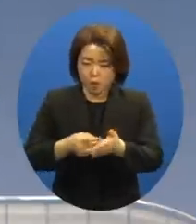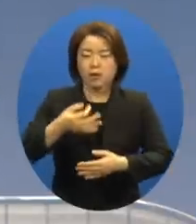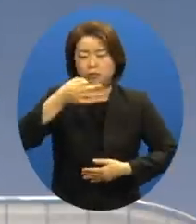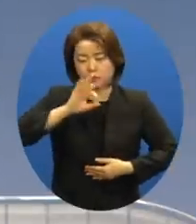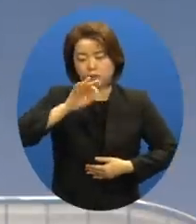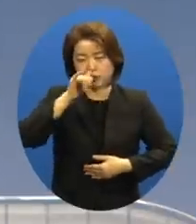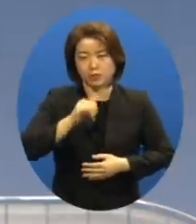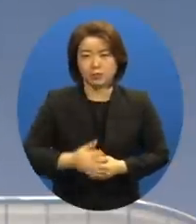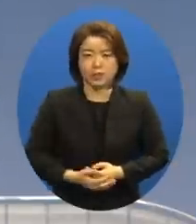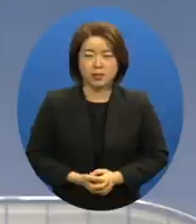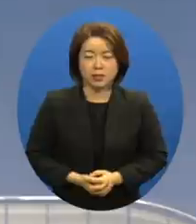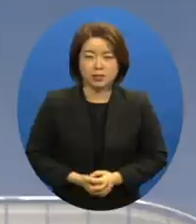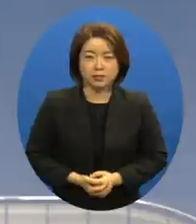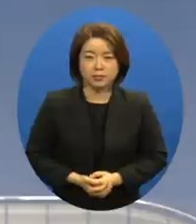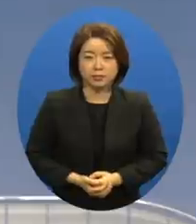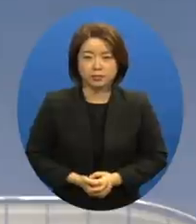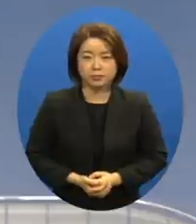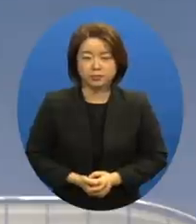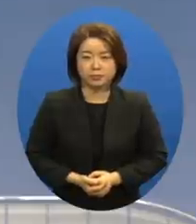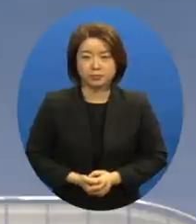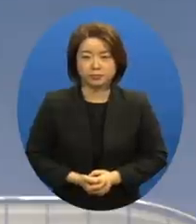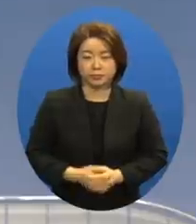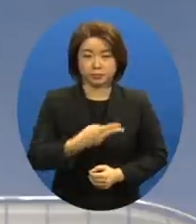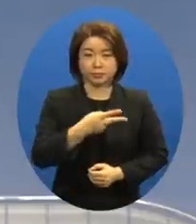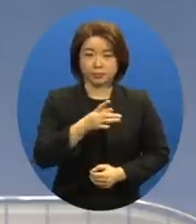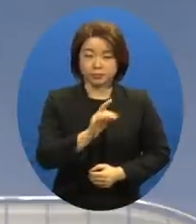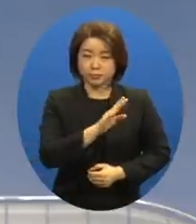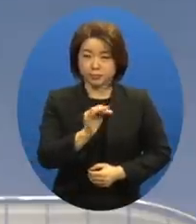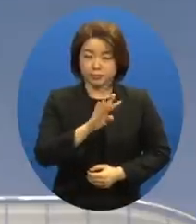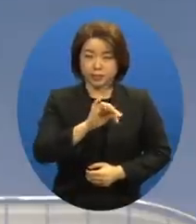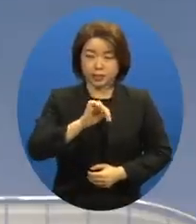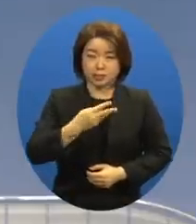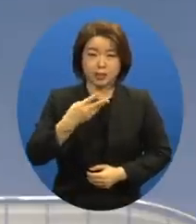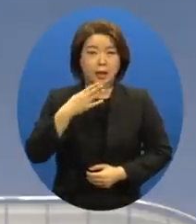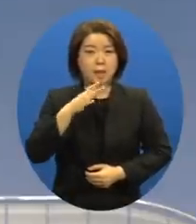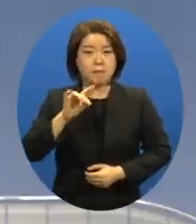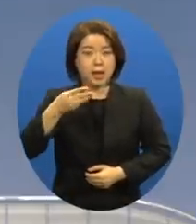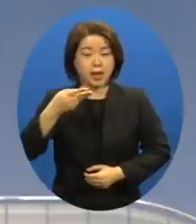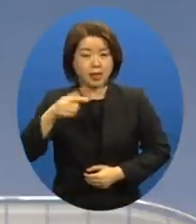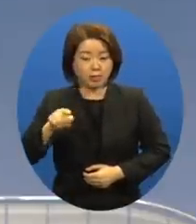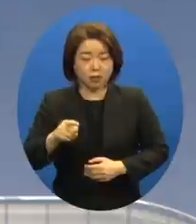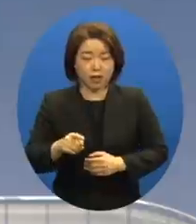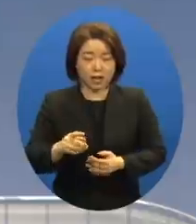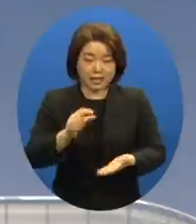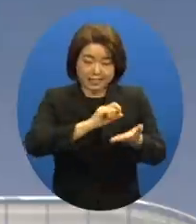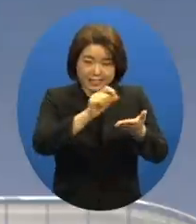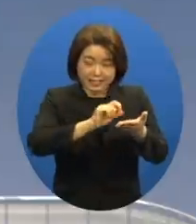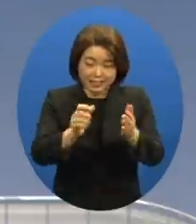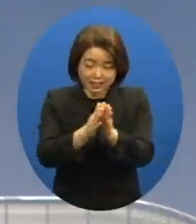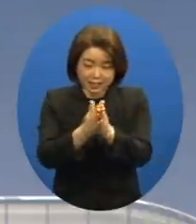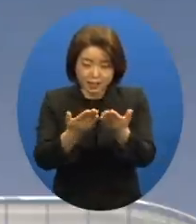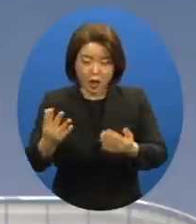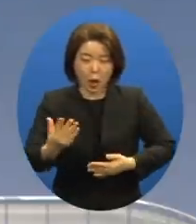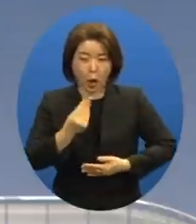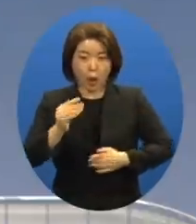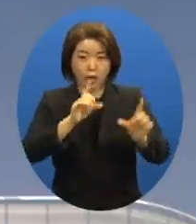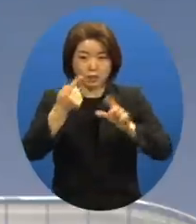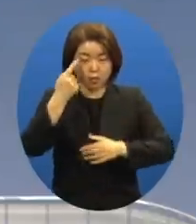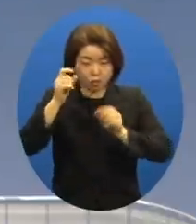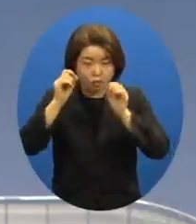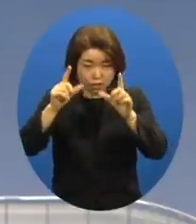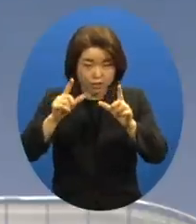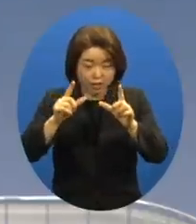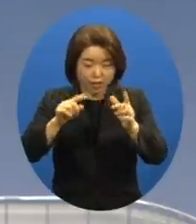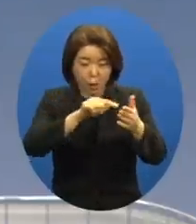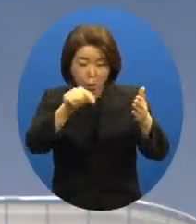것입니다 데이빗 배너가 쓴 거룩한 사귐의 눈뜨다 라는 책에 보니까 그